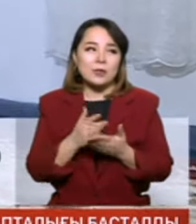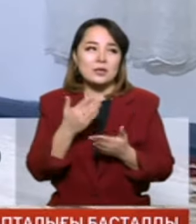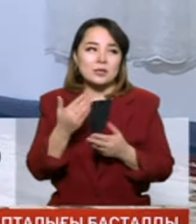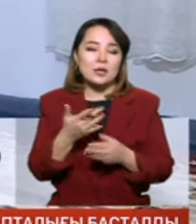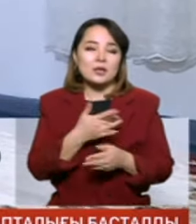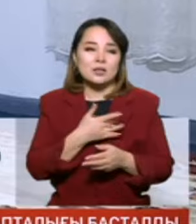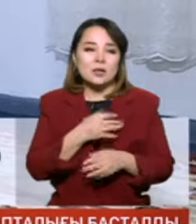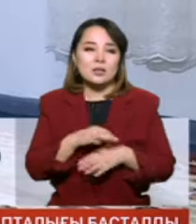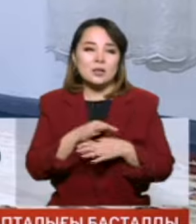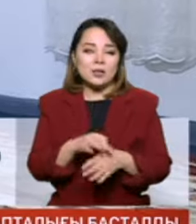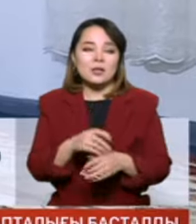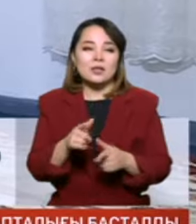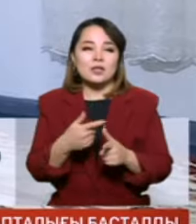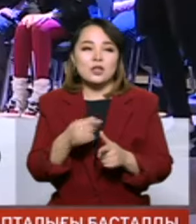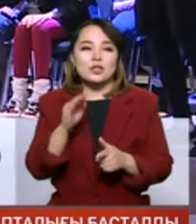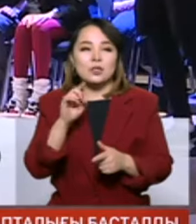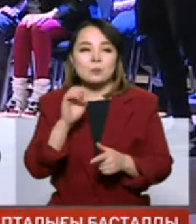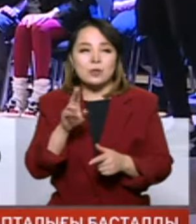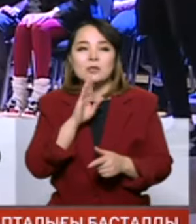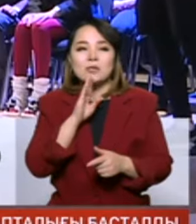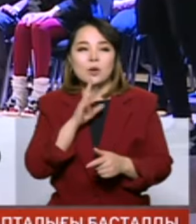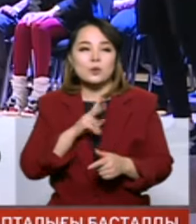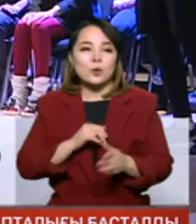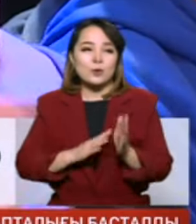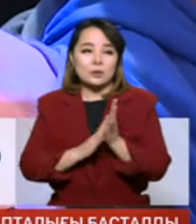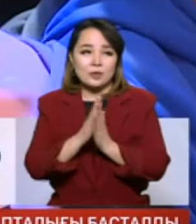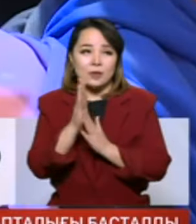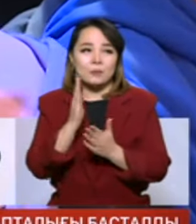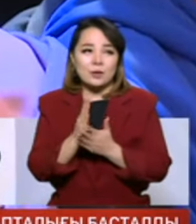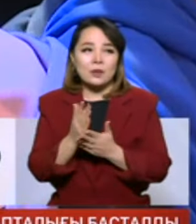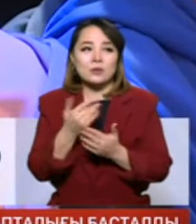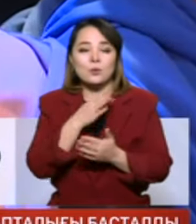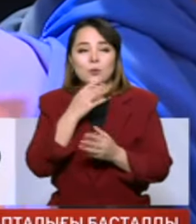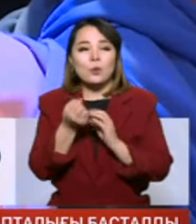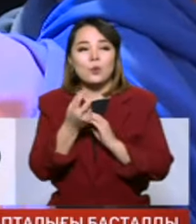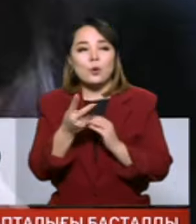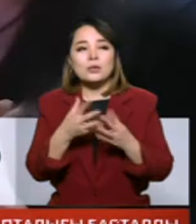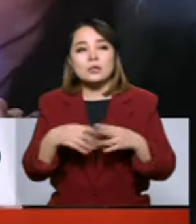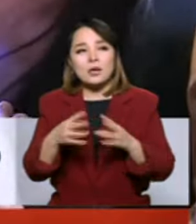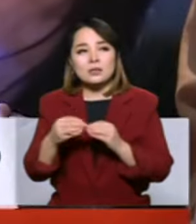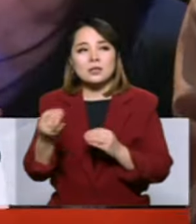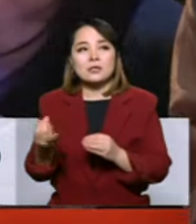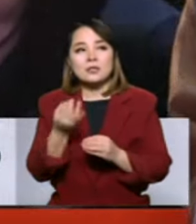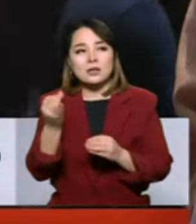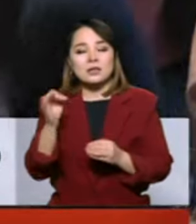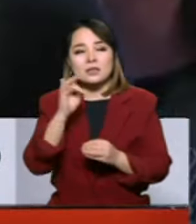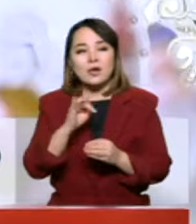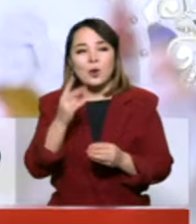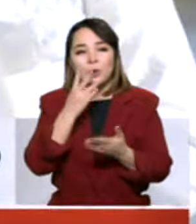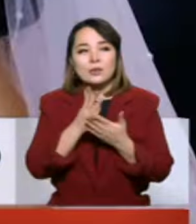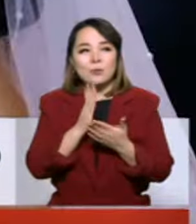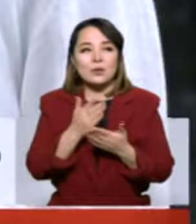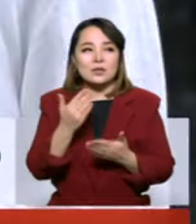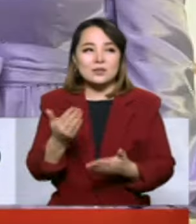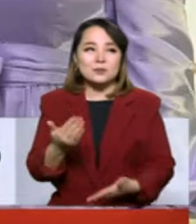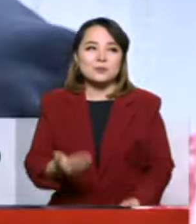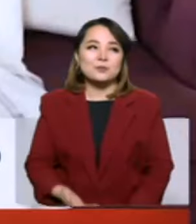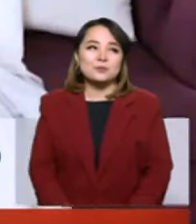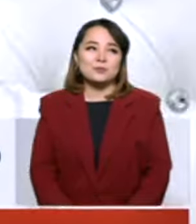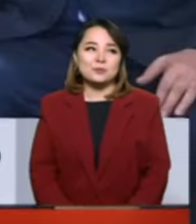олардың Жібек есімді қыздары өсіп келеді. Театрда әлі біз айтпаған 13 жұптың махаббат хикаясы бар.